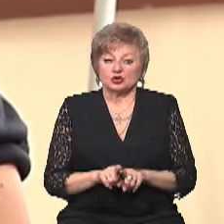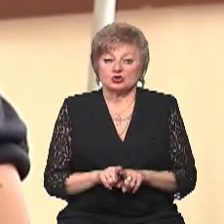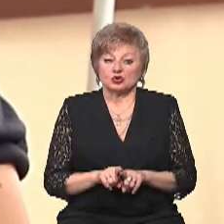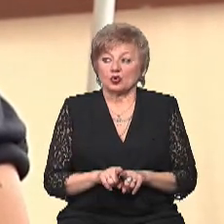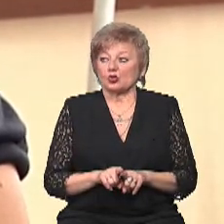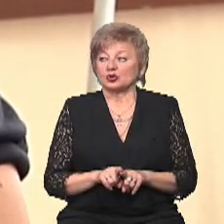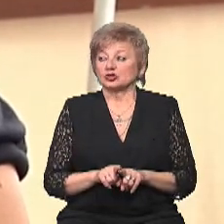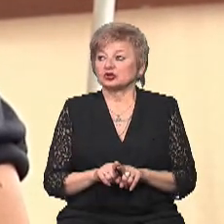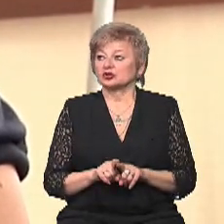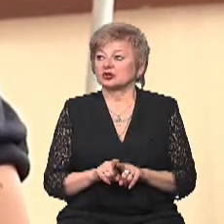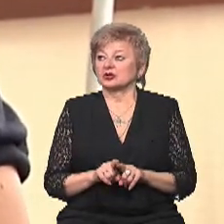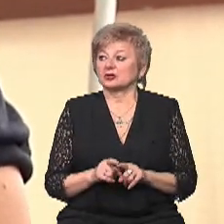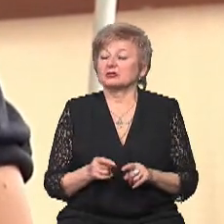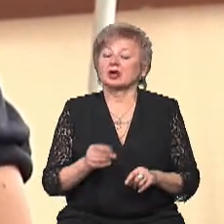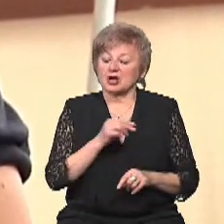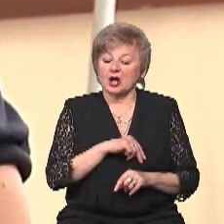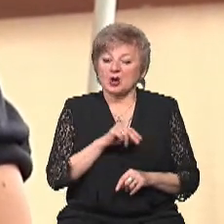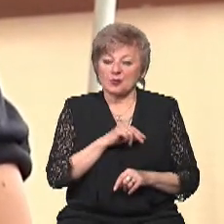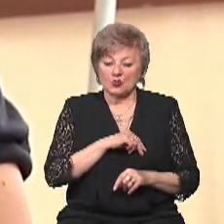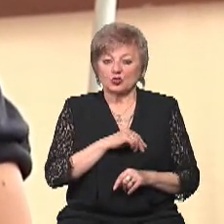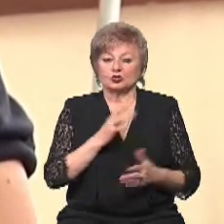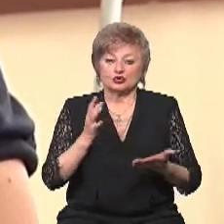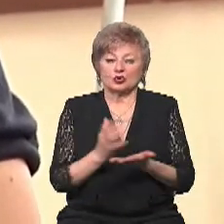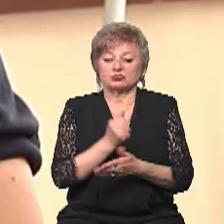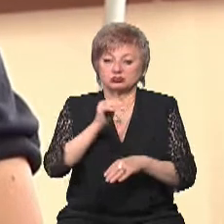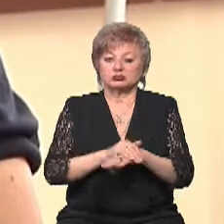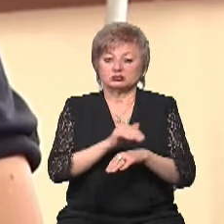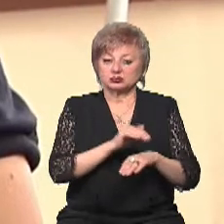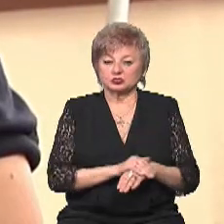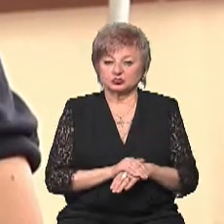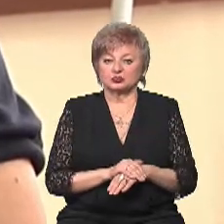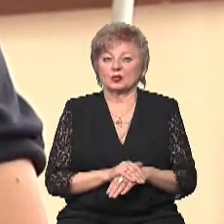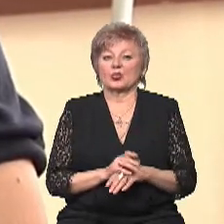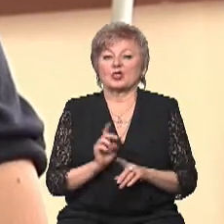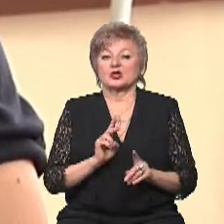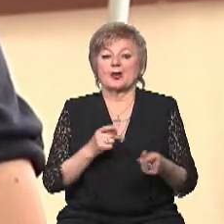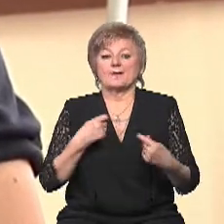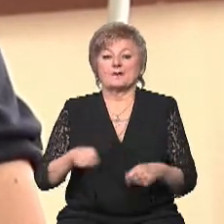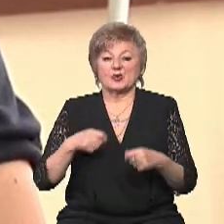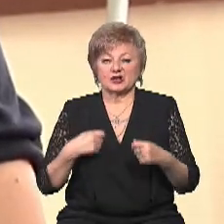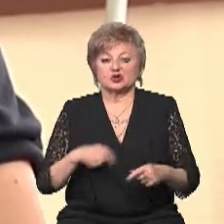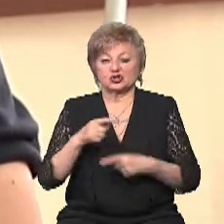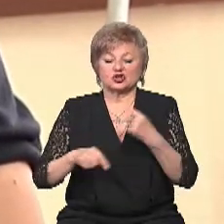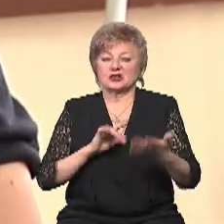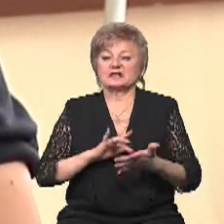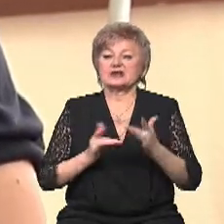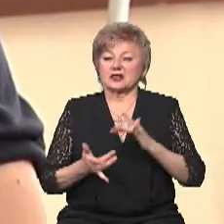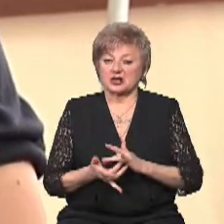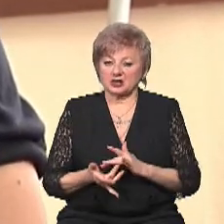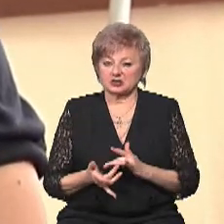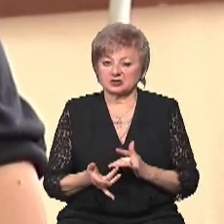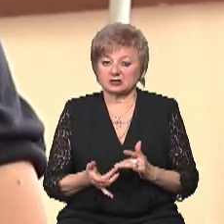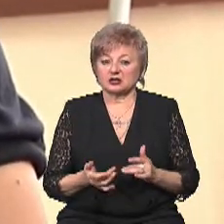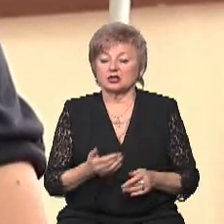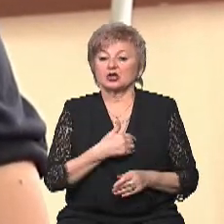большим уклоном работаем в направлении борьбы продажи наркотиков через интернет-ресурсы. Хочу